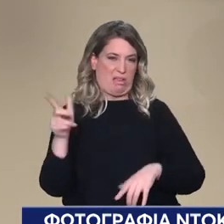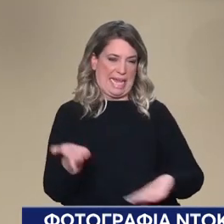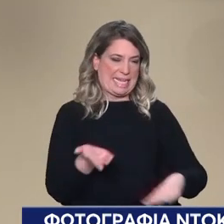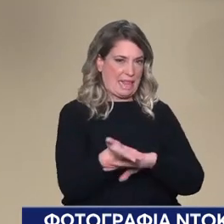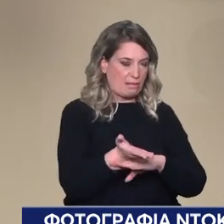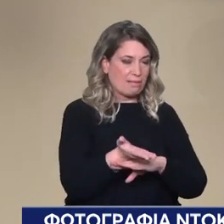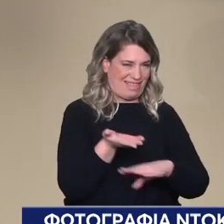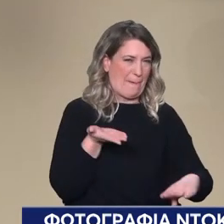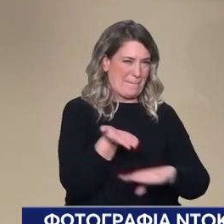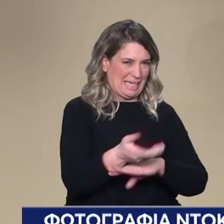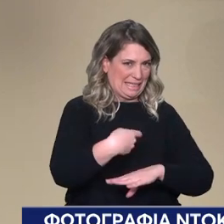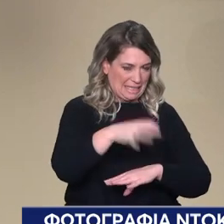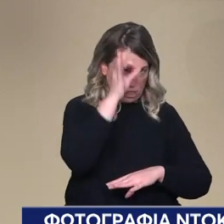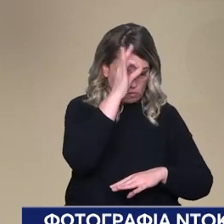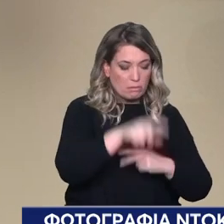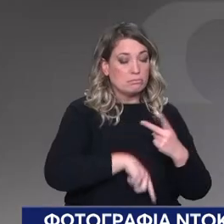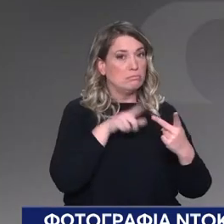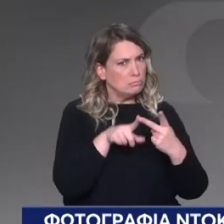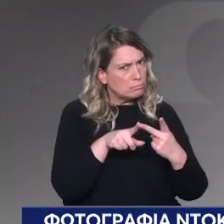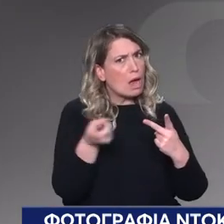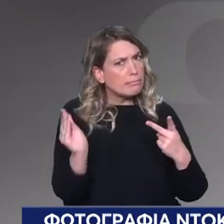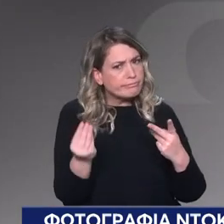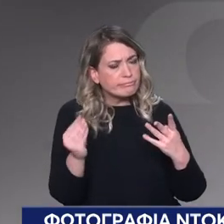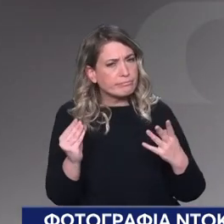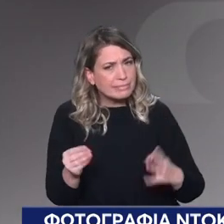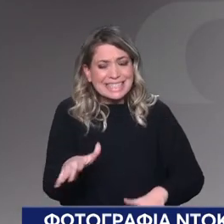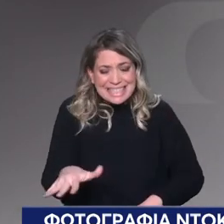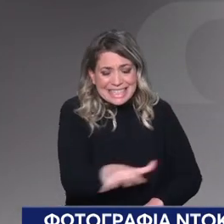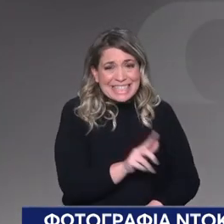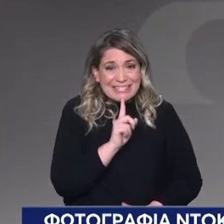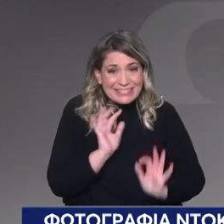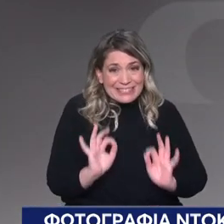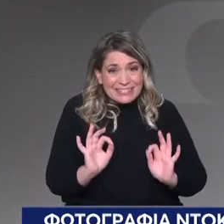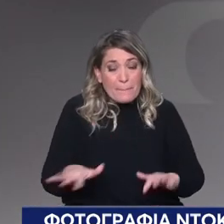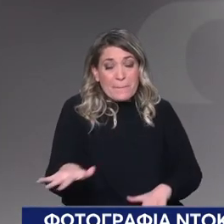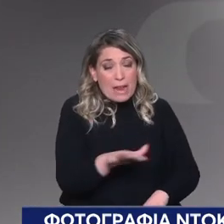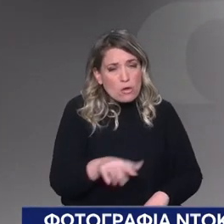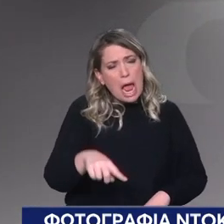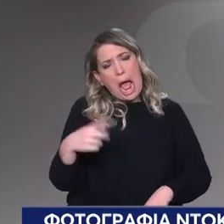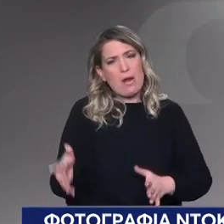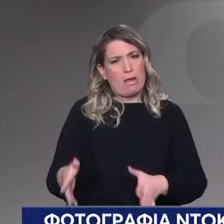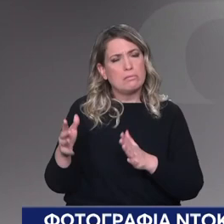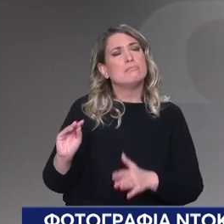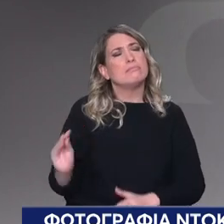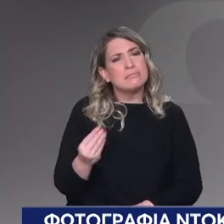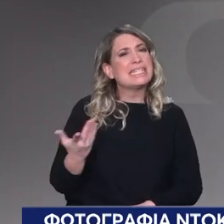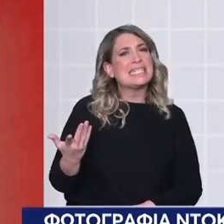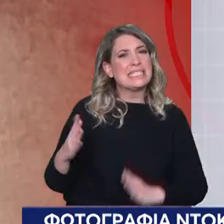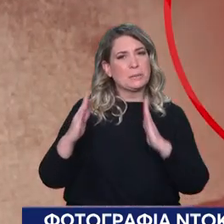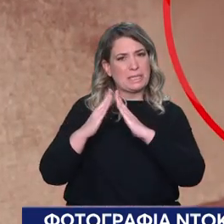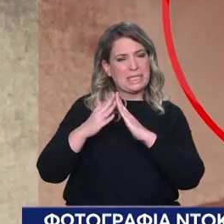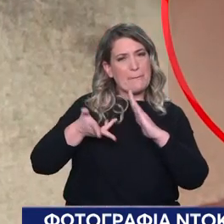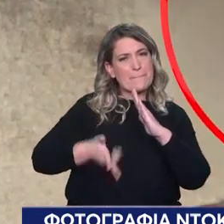Ένικη πολυκατοικία στην ίδια περιοχή με το πρώτο περιστατικό καταγγέλουν πως βρήκαν περιττώματα στο υπόγειο πάρκινγκ του σπιτιού τους.